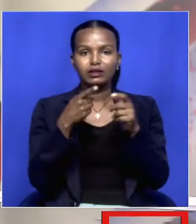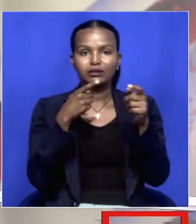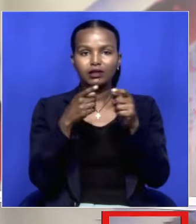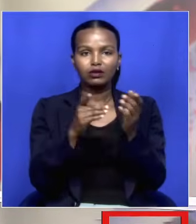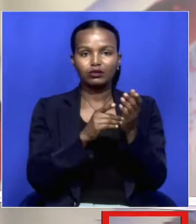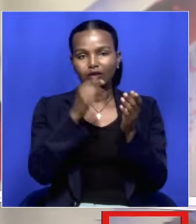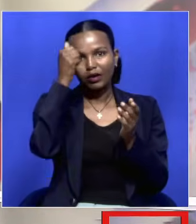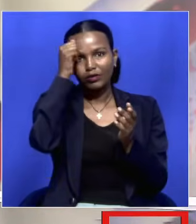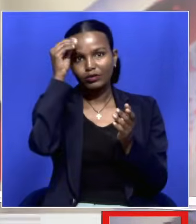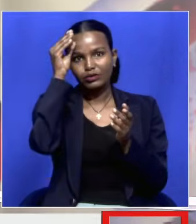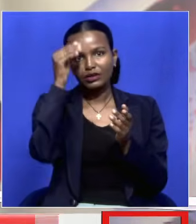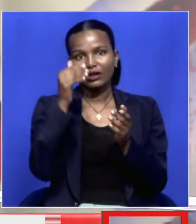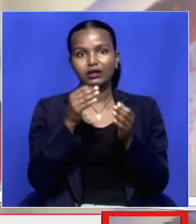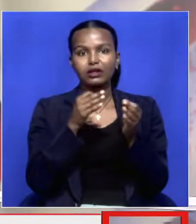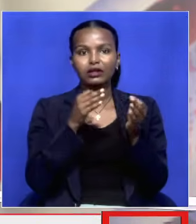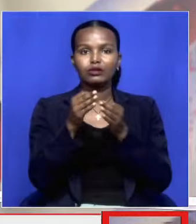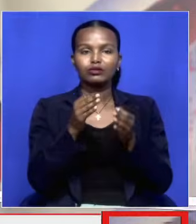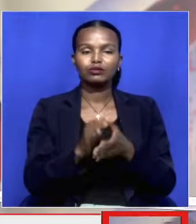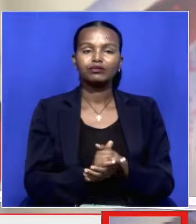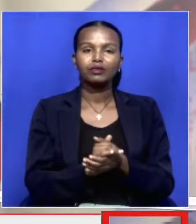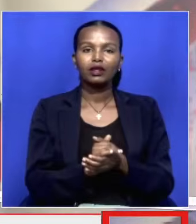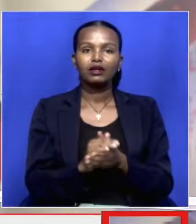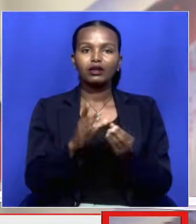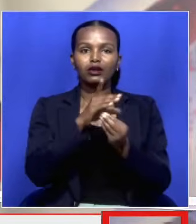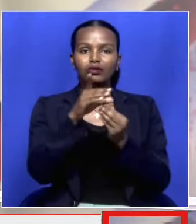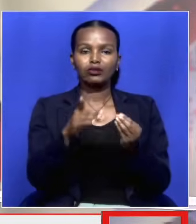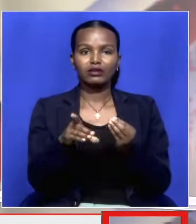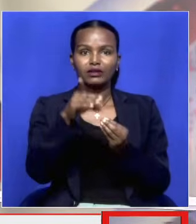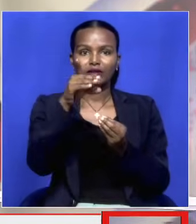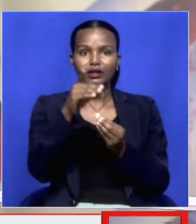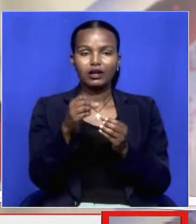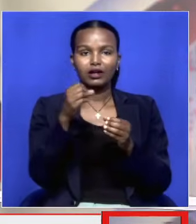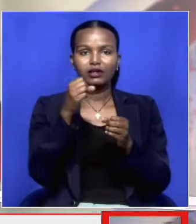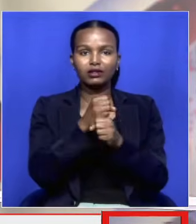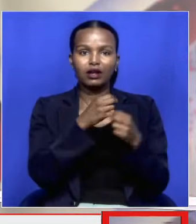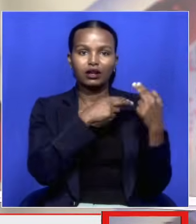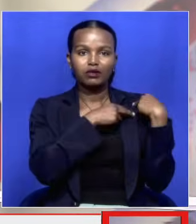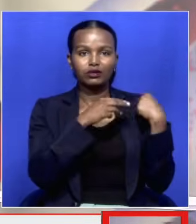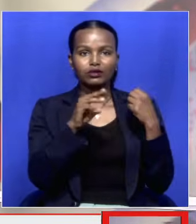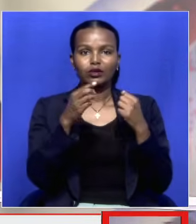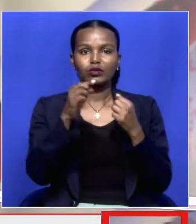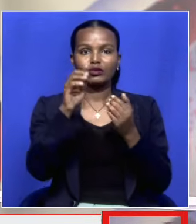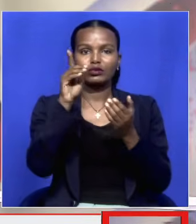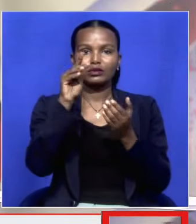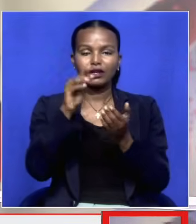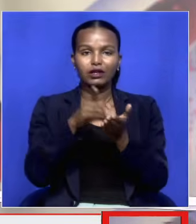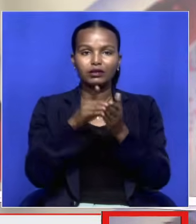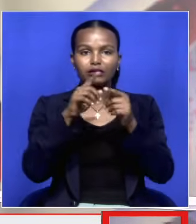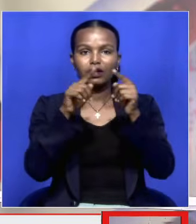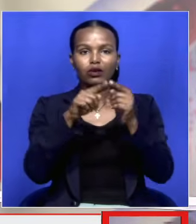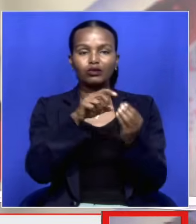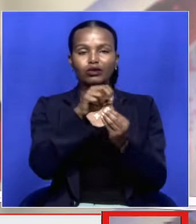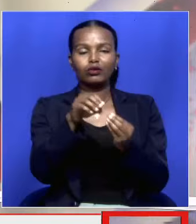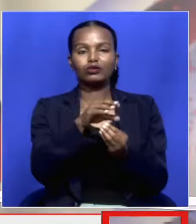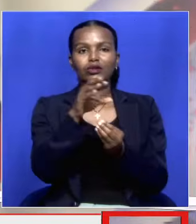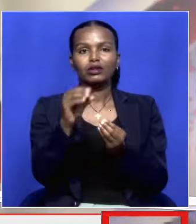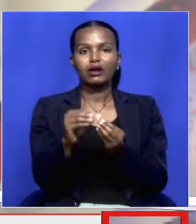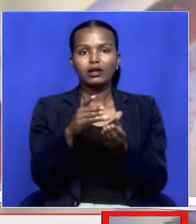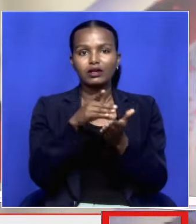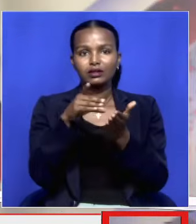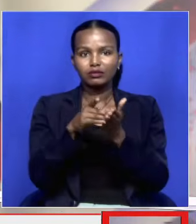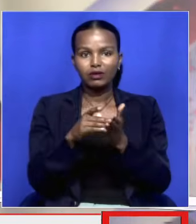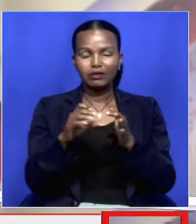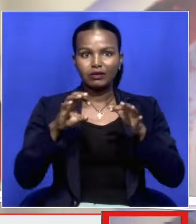ርዕሰ መስተዳድር ዶክተር አብዱ ሁሴን ገለጹ። የክልሉ ከፍተኛ የስራ ኃላፊዎች በሰቆጣ ከተማ ከተለያዩ የወረዳዎችና